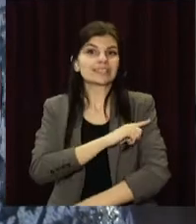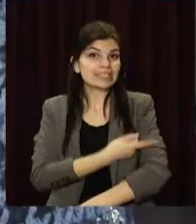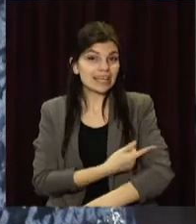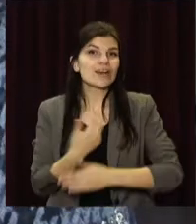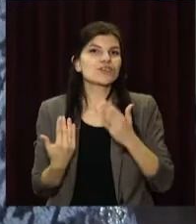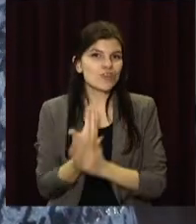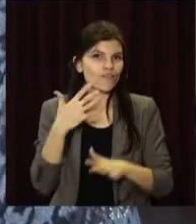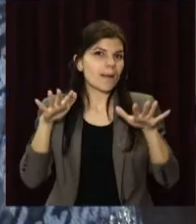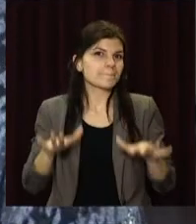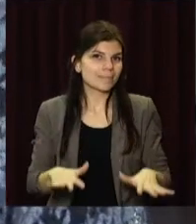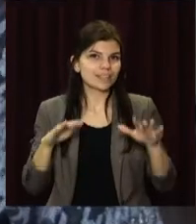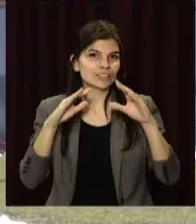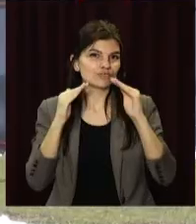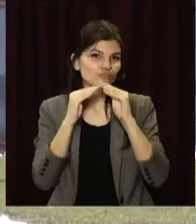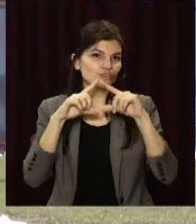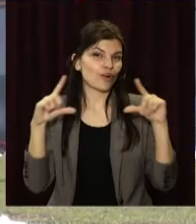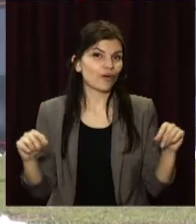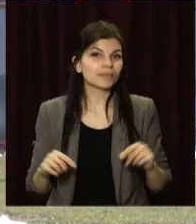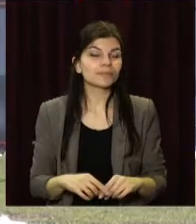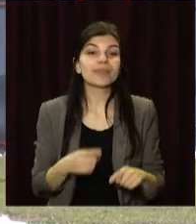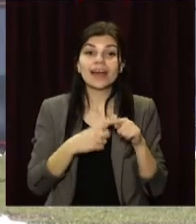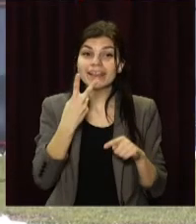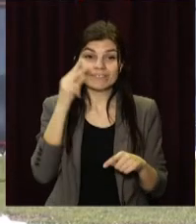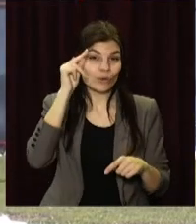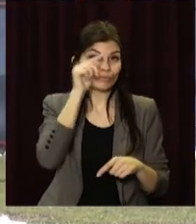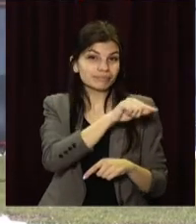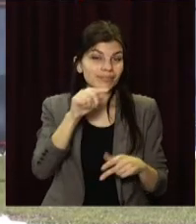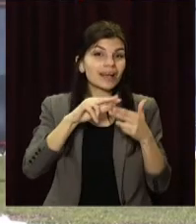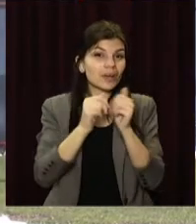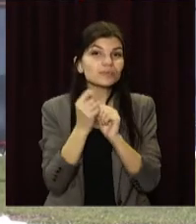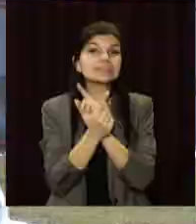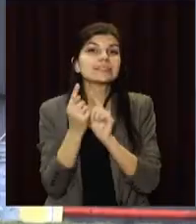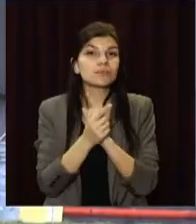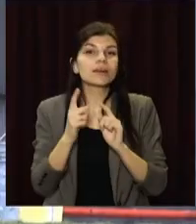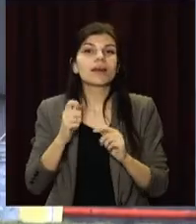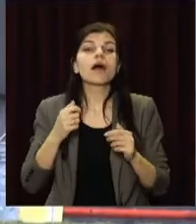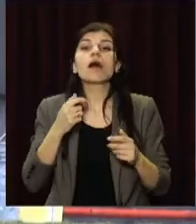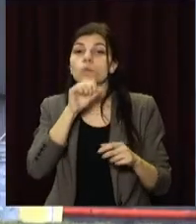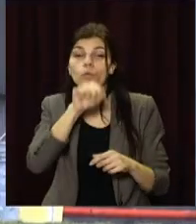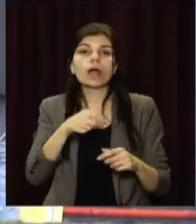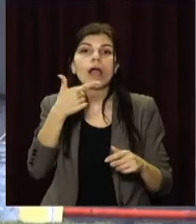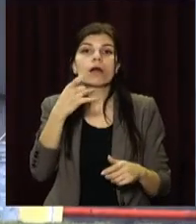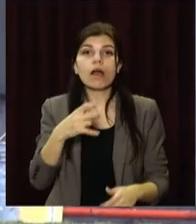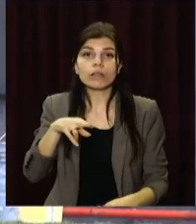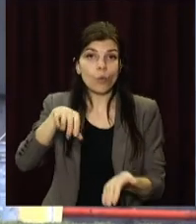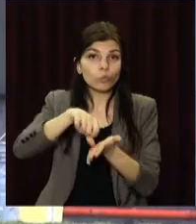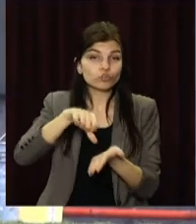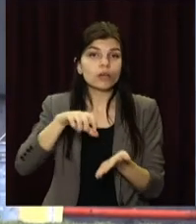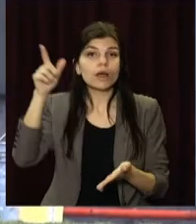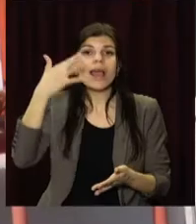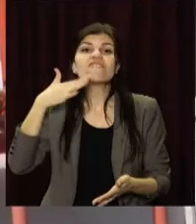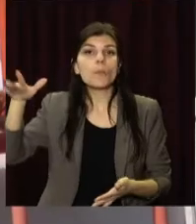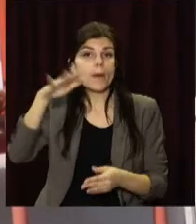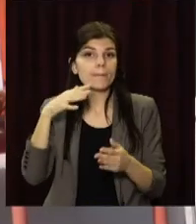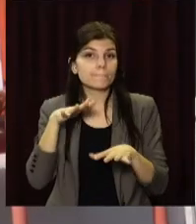і в новій школі. Обидва навчальні заклади Кам'янського реконструюють за грант Європейського інвестиційного банку. Проєкт